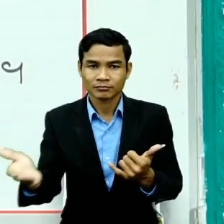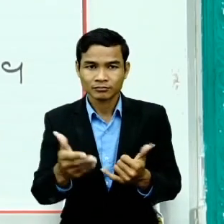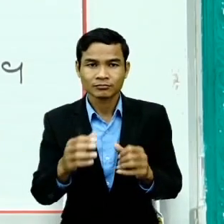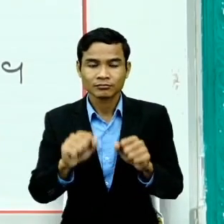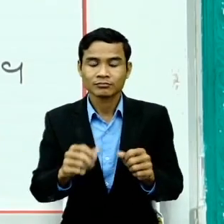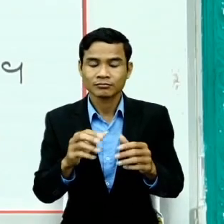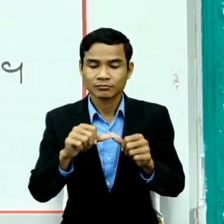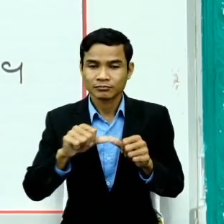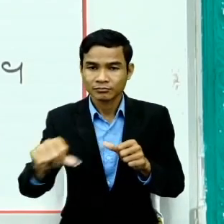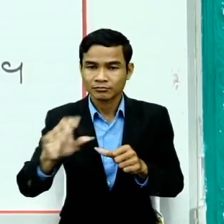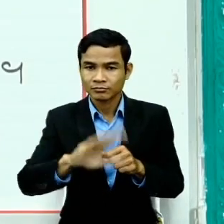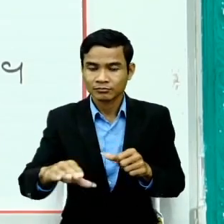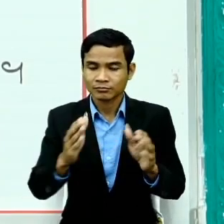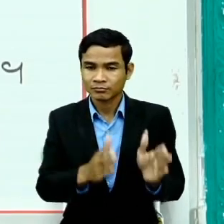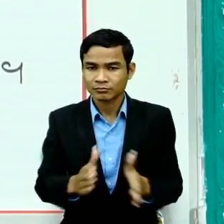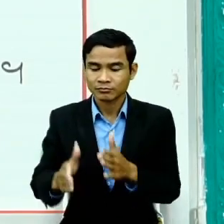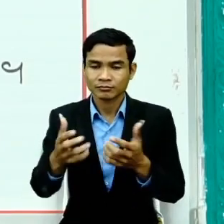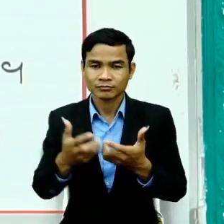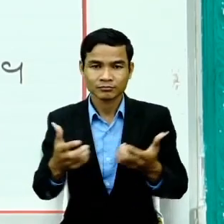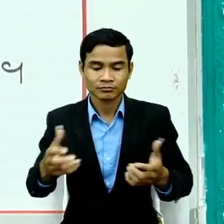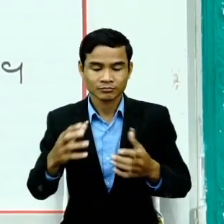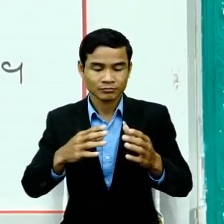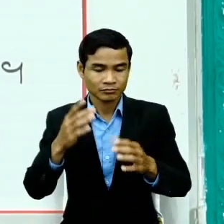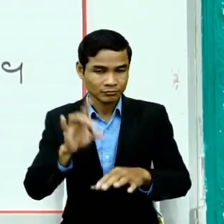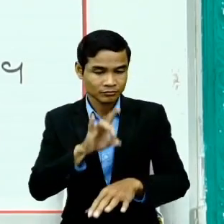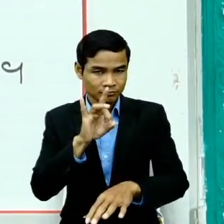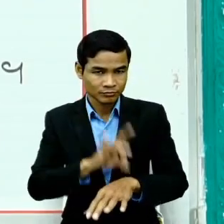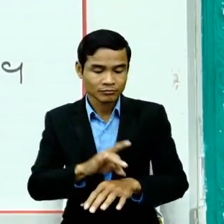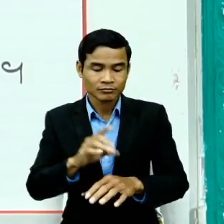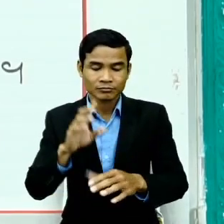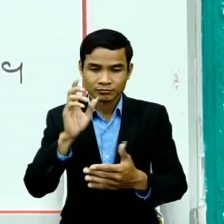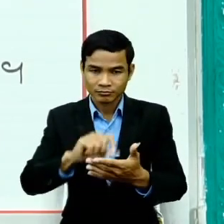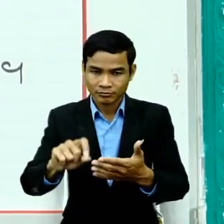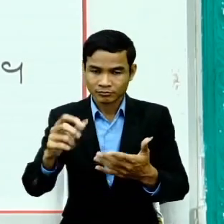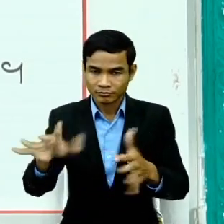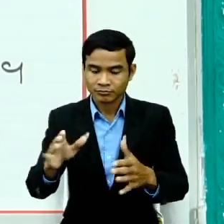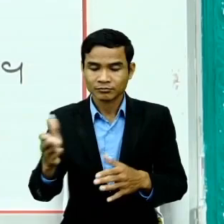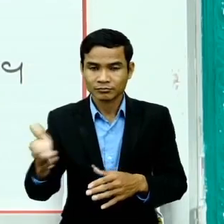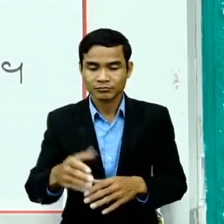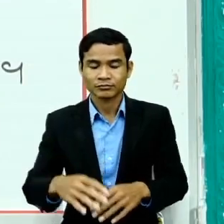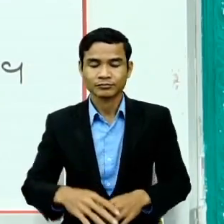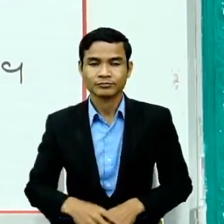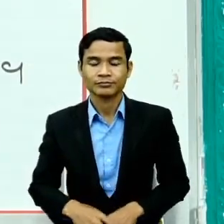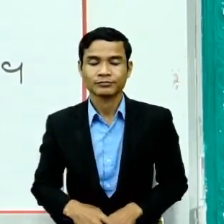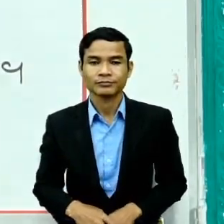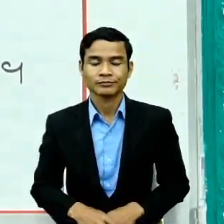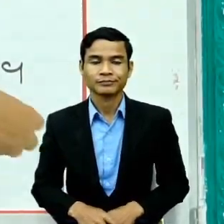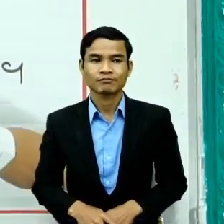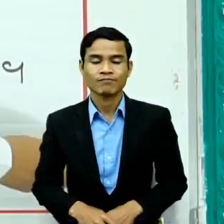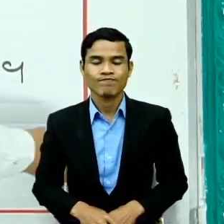bàn to chả con tìm xong bà rẽ chả bà dân đọc bếp đầy dân trời xa xe hai chả